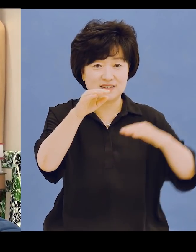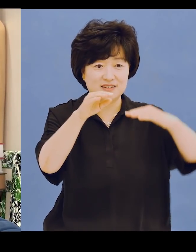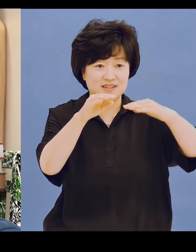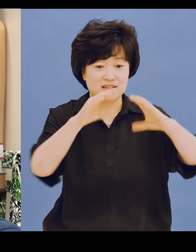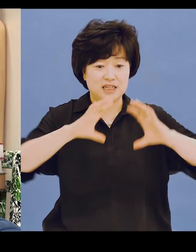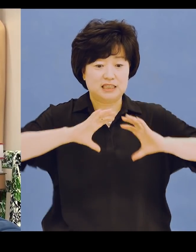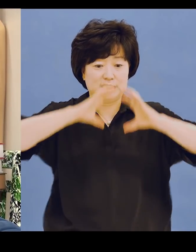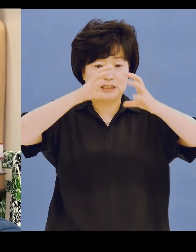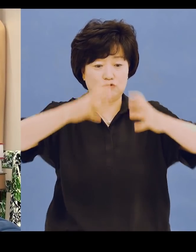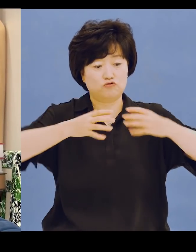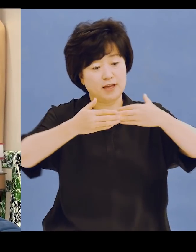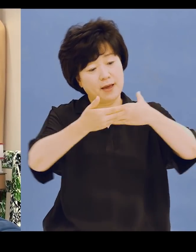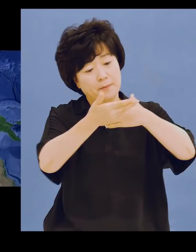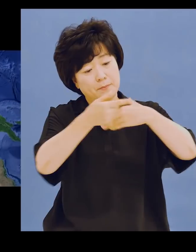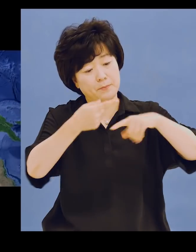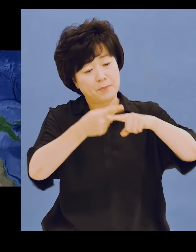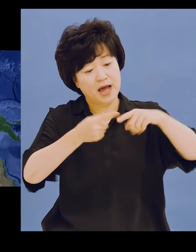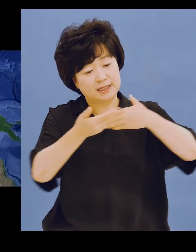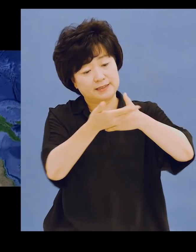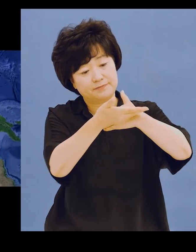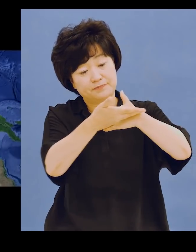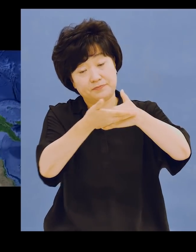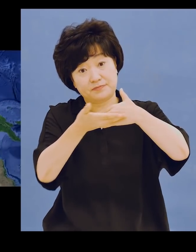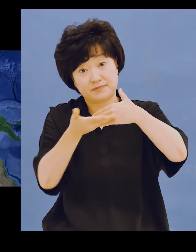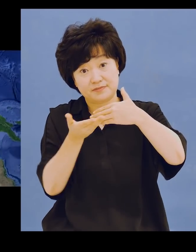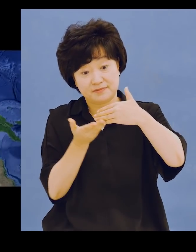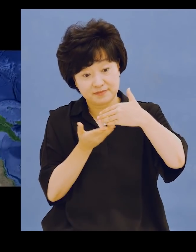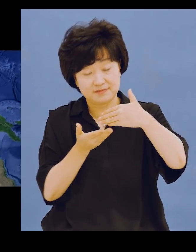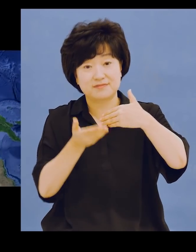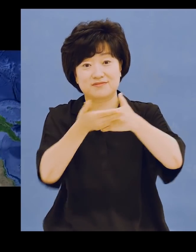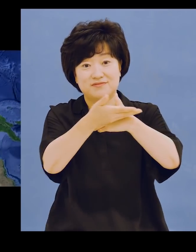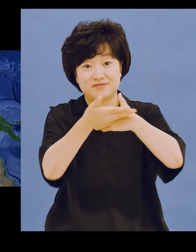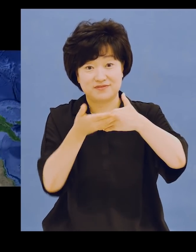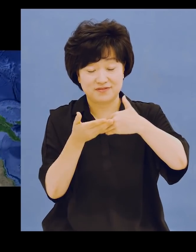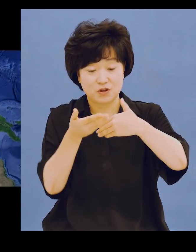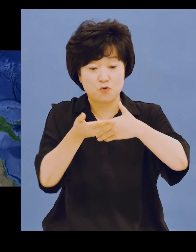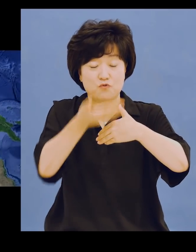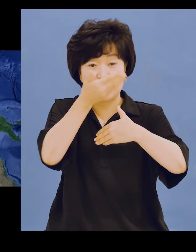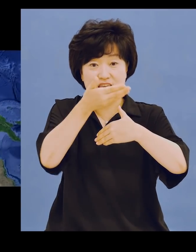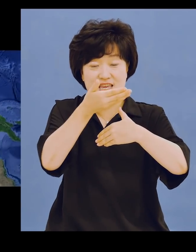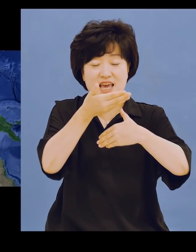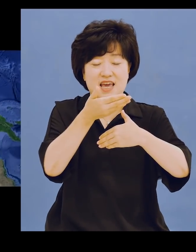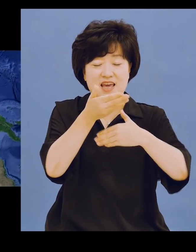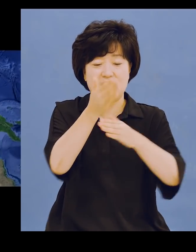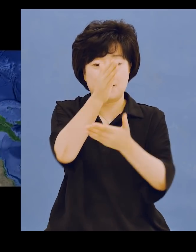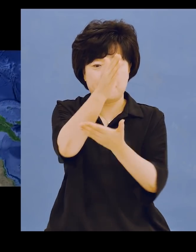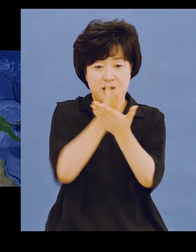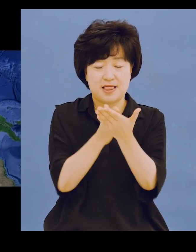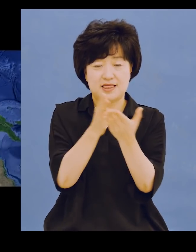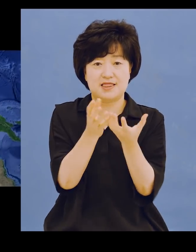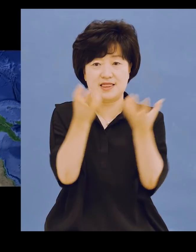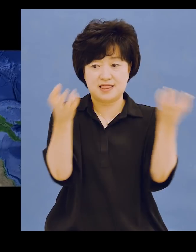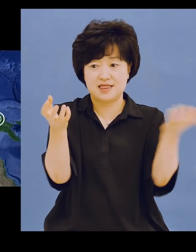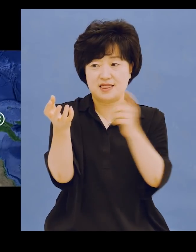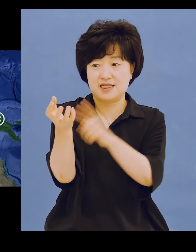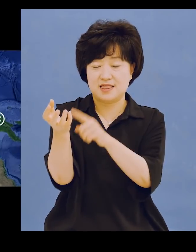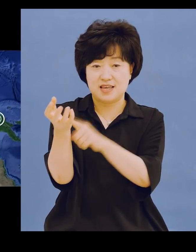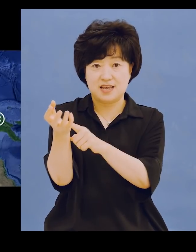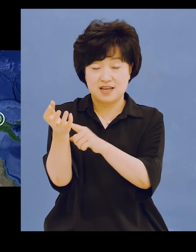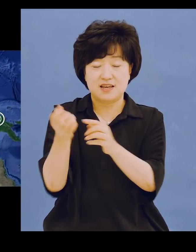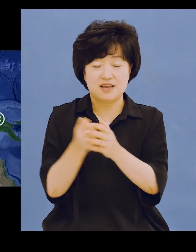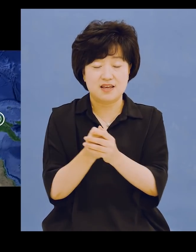부분에 누긴이라는 섬이 있습니다. 네네. 큰 섬인데 그 섬을 반으로 갈라서 네. 왼쪽은 인도네시아고